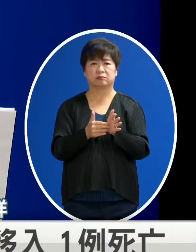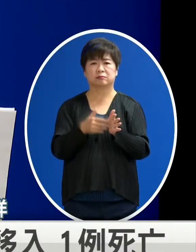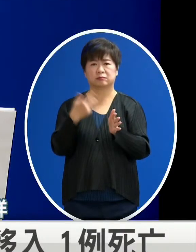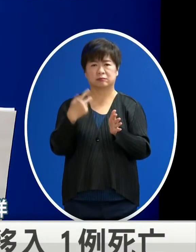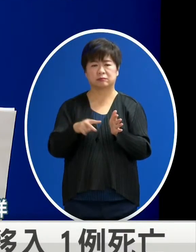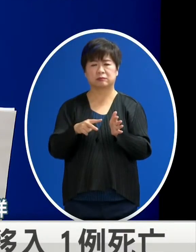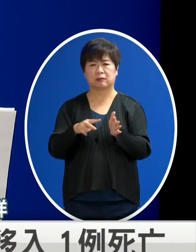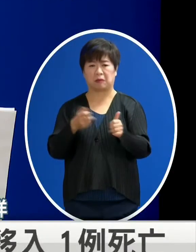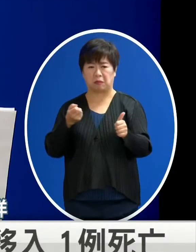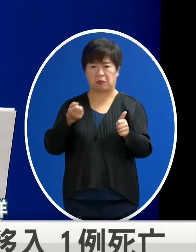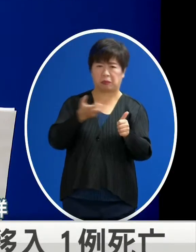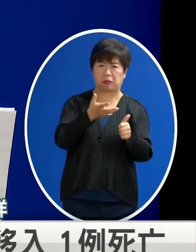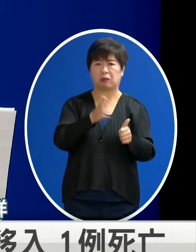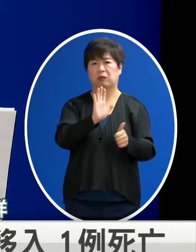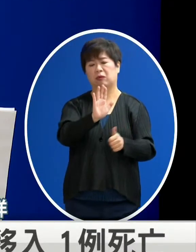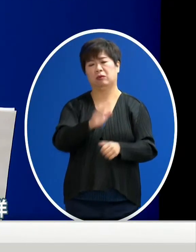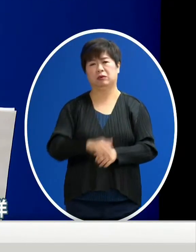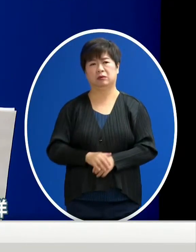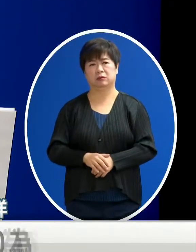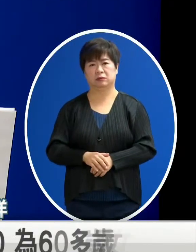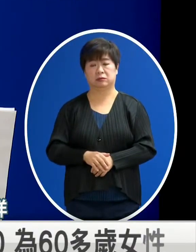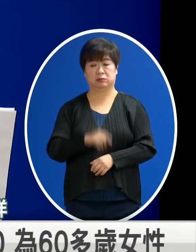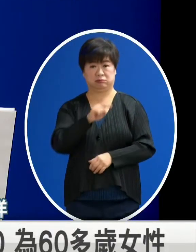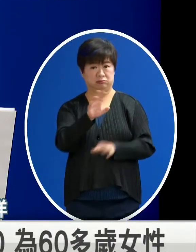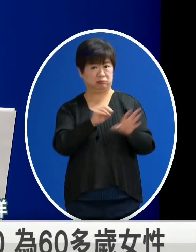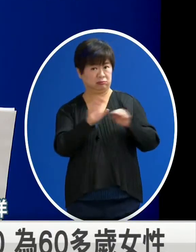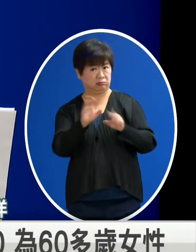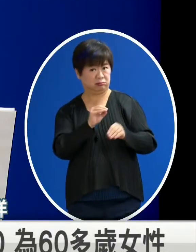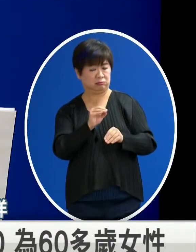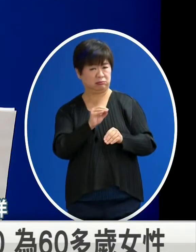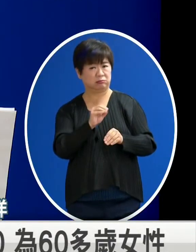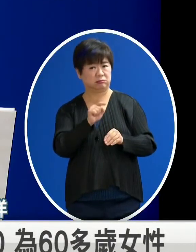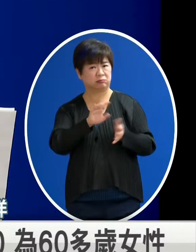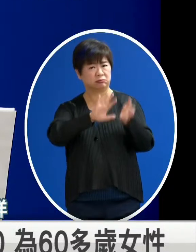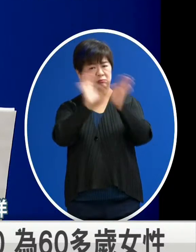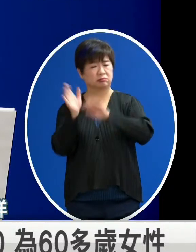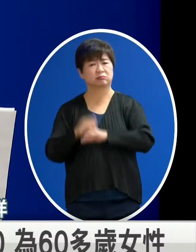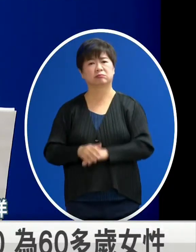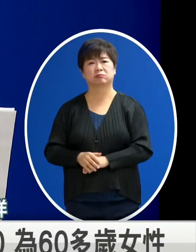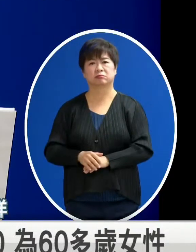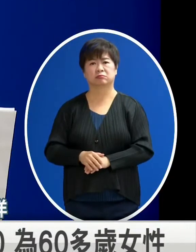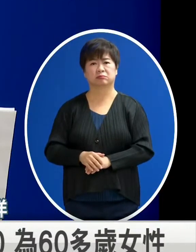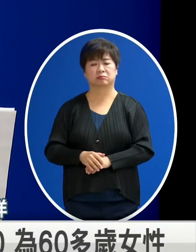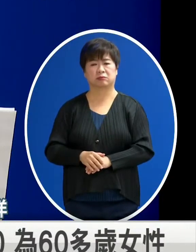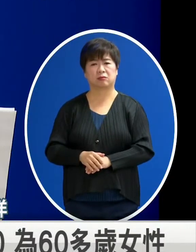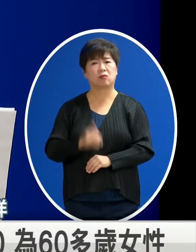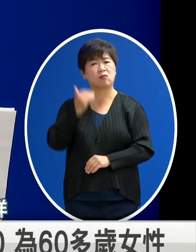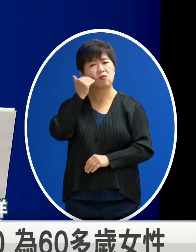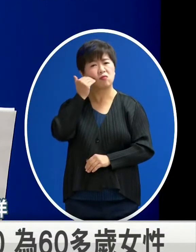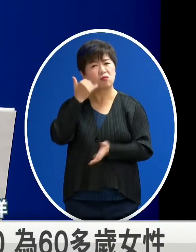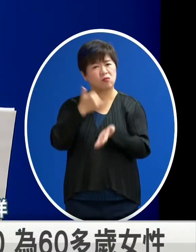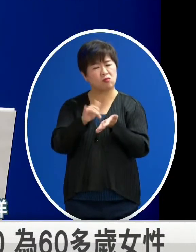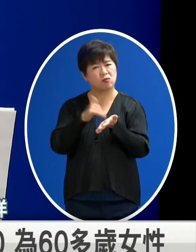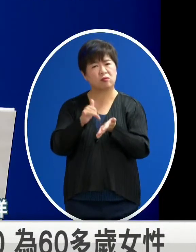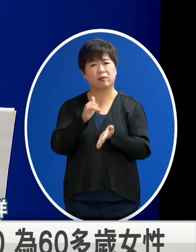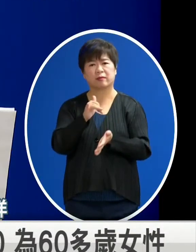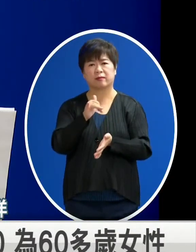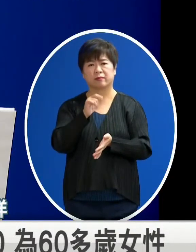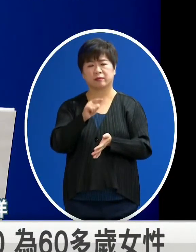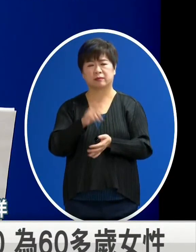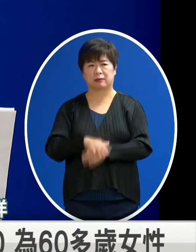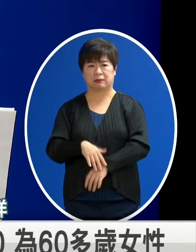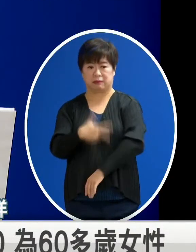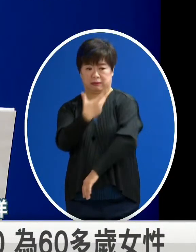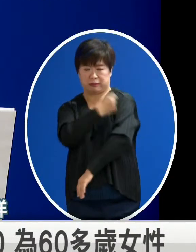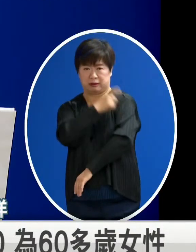后发生的哦。那所以它的资料的部分就是看说如果要算它的这个突